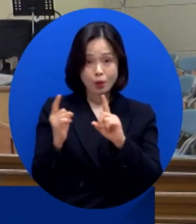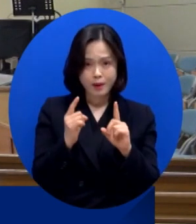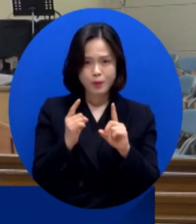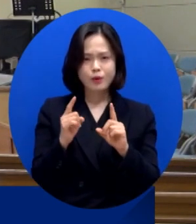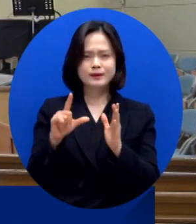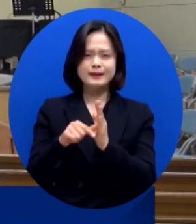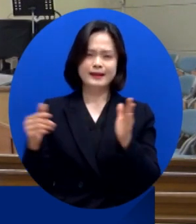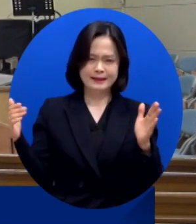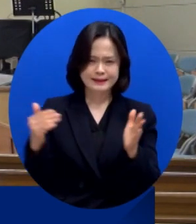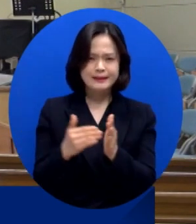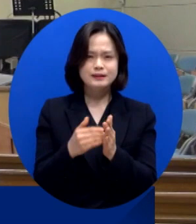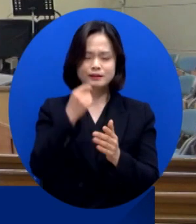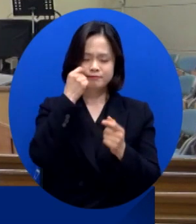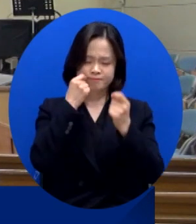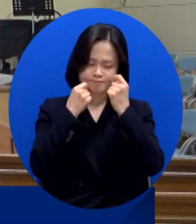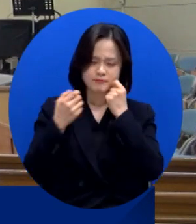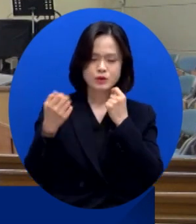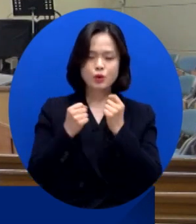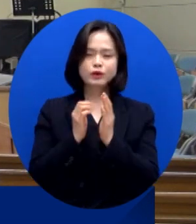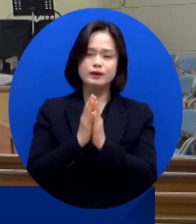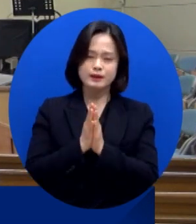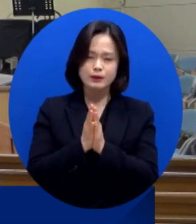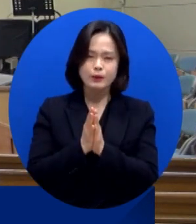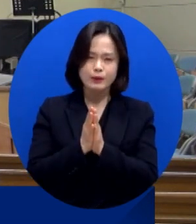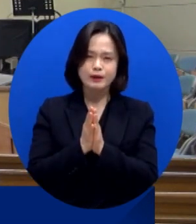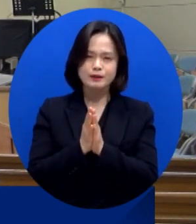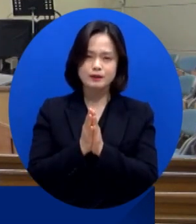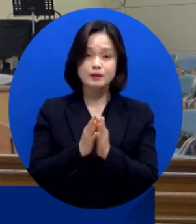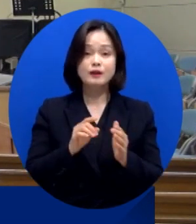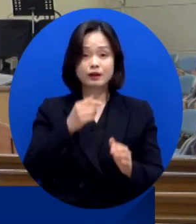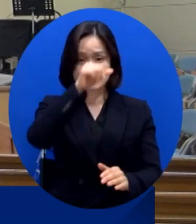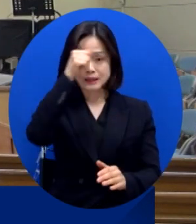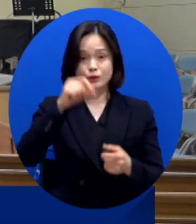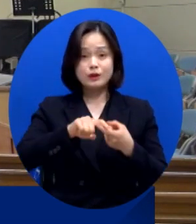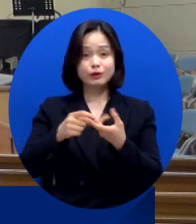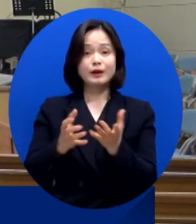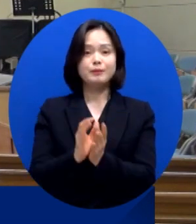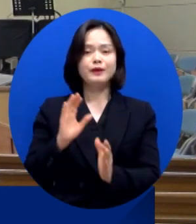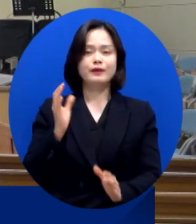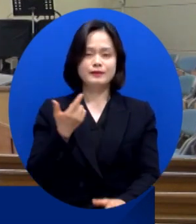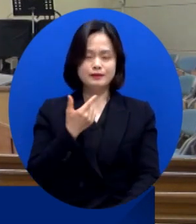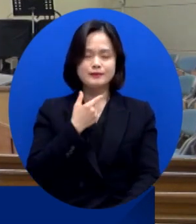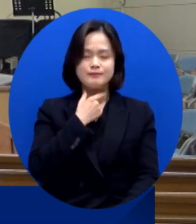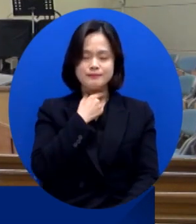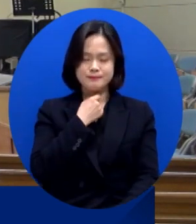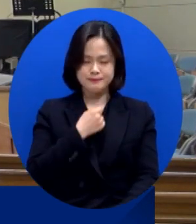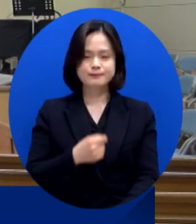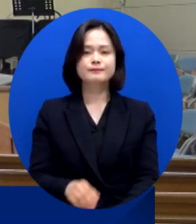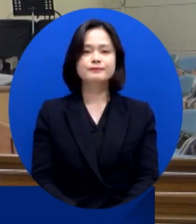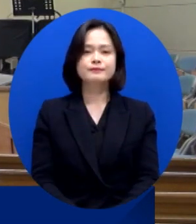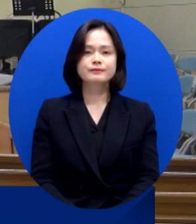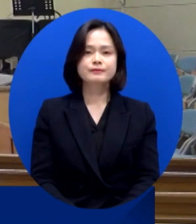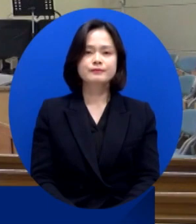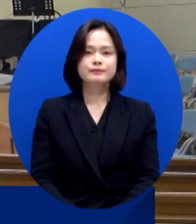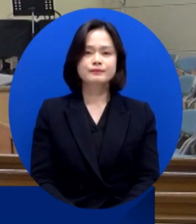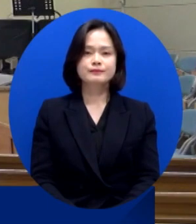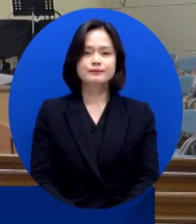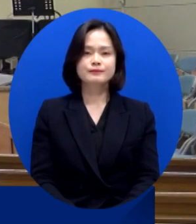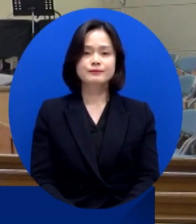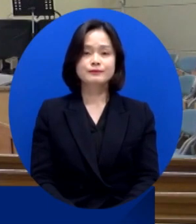순간까지 눈물로 기도하는 우리 수도권 장로연합회가 되어지길 바라면서 이런